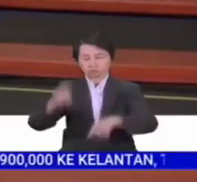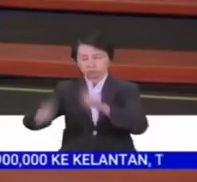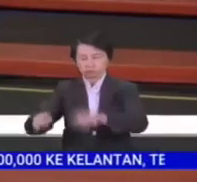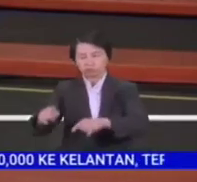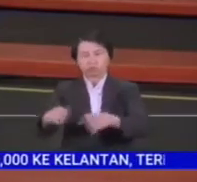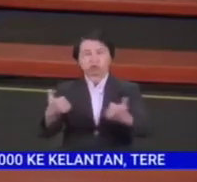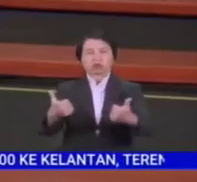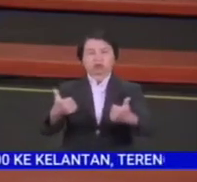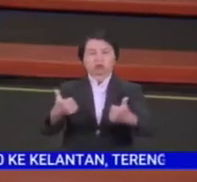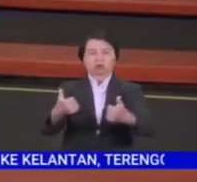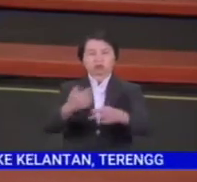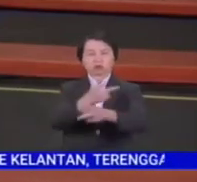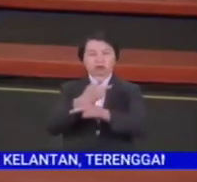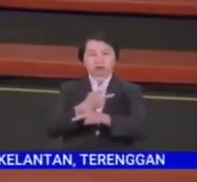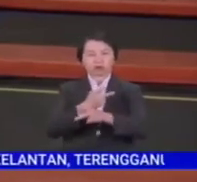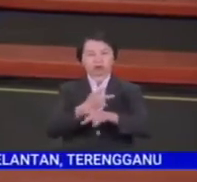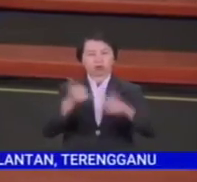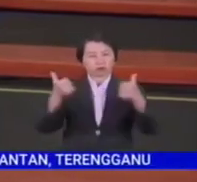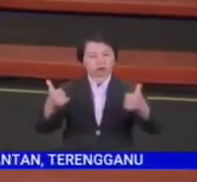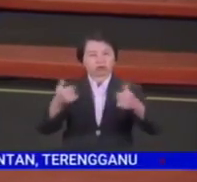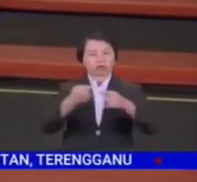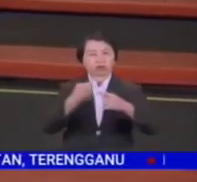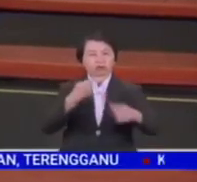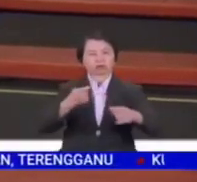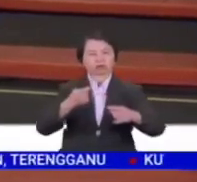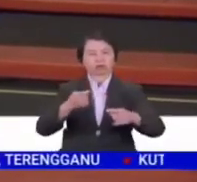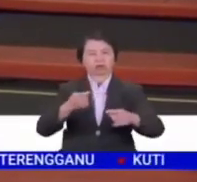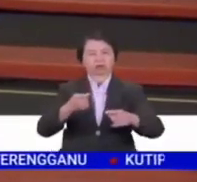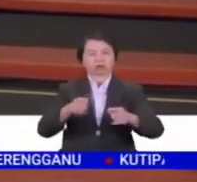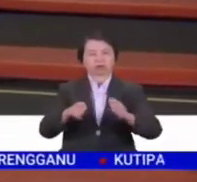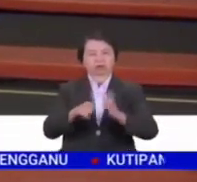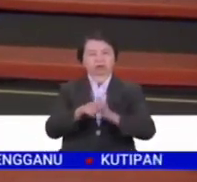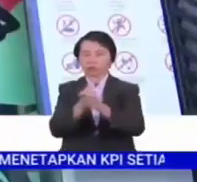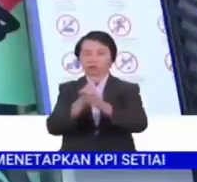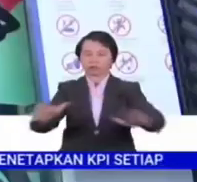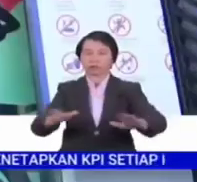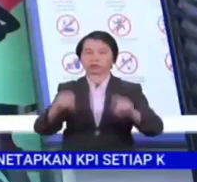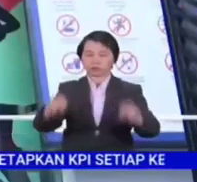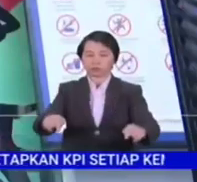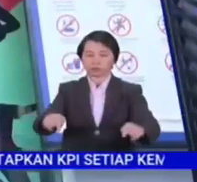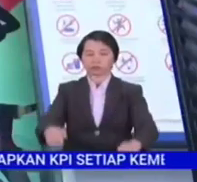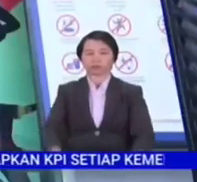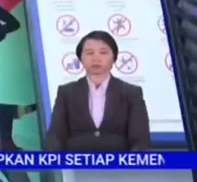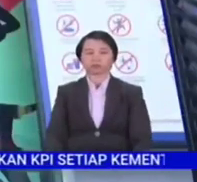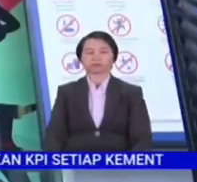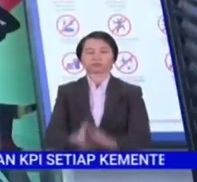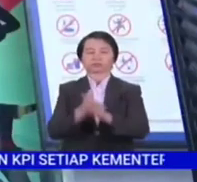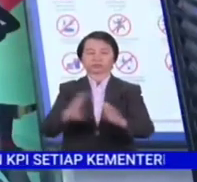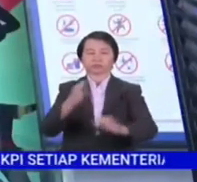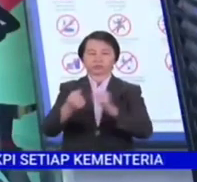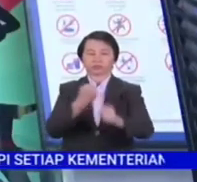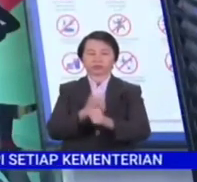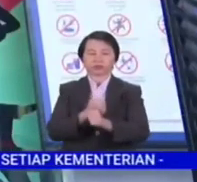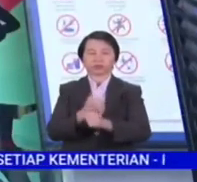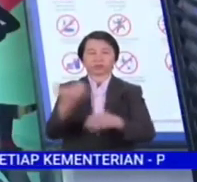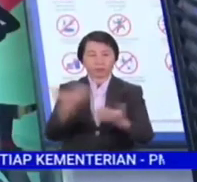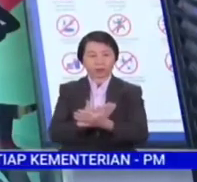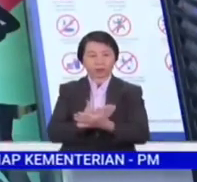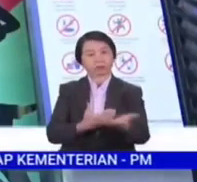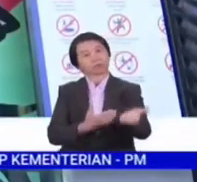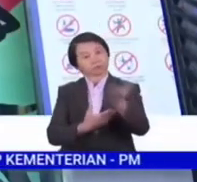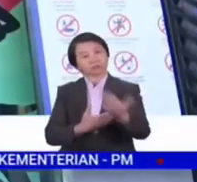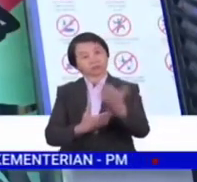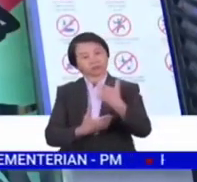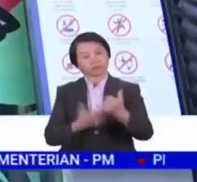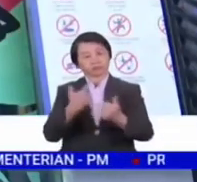dalam kawasan yang lebih terkawal, terutama dari segi aspek keselamatan. Selamat Tahun Baru 2023. Jom sama-sama kita